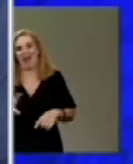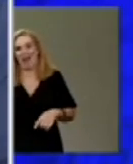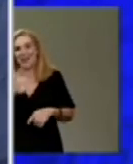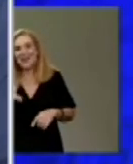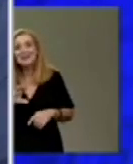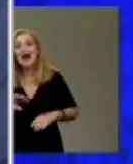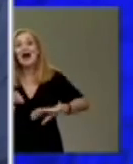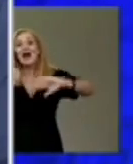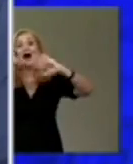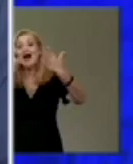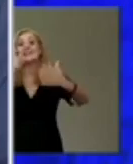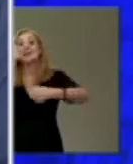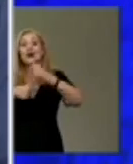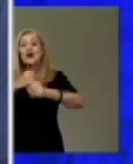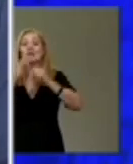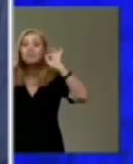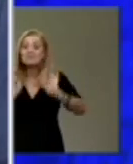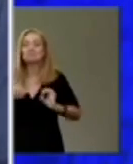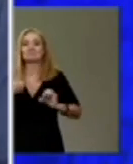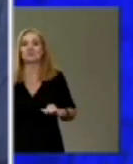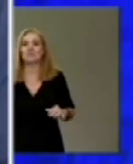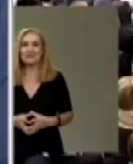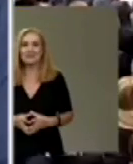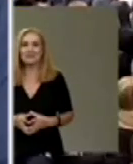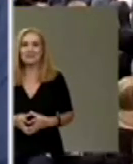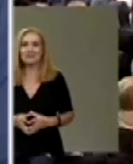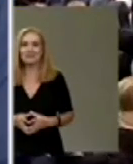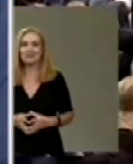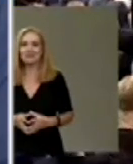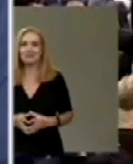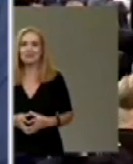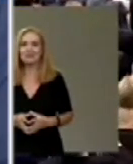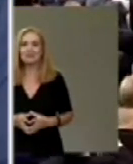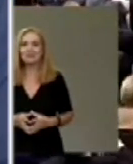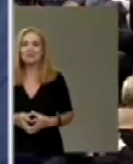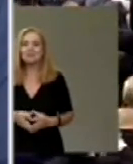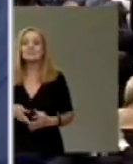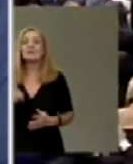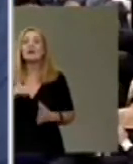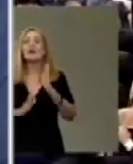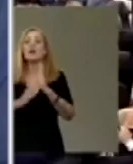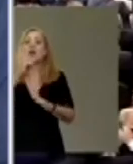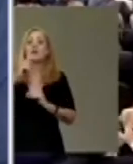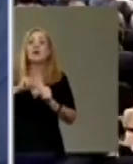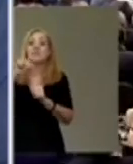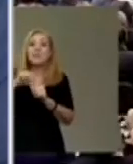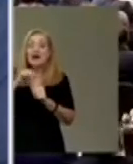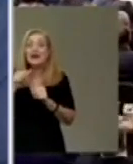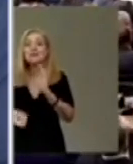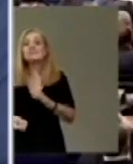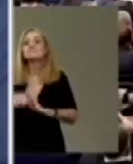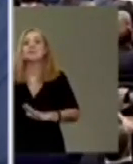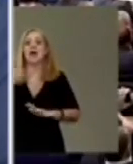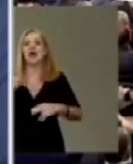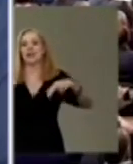καλησπέρα καλησπέρα σας να παραμείνουμε λίγο στα θέματα της εκπαίδευσης τα οποία τα γνωρίζετε και πάρα πολύ καλά ξεκίνησαν τα